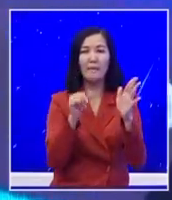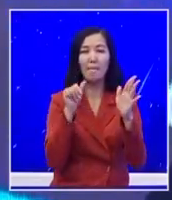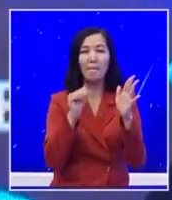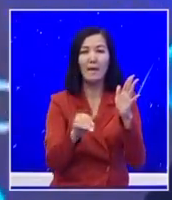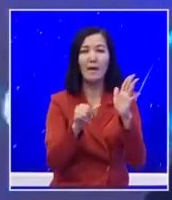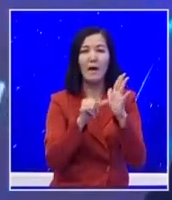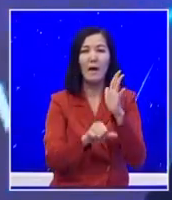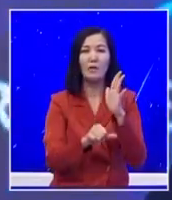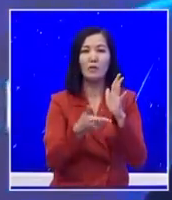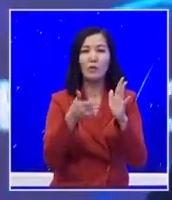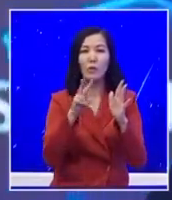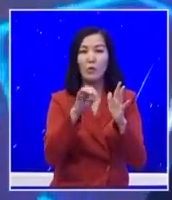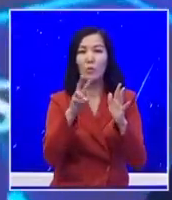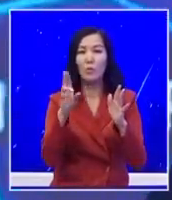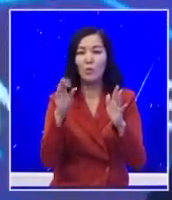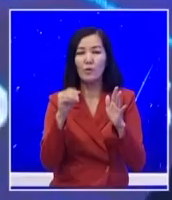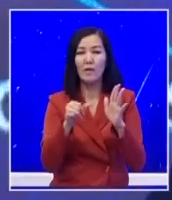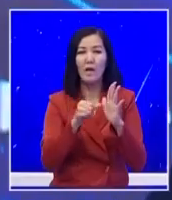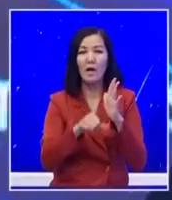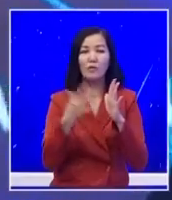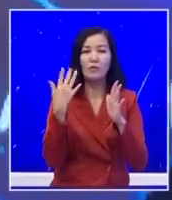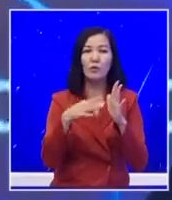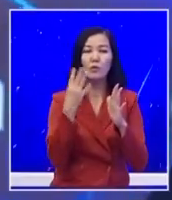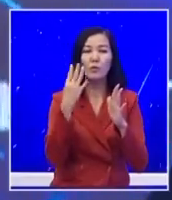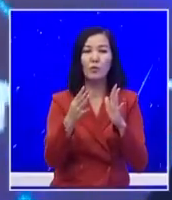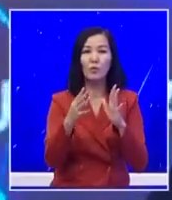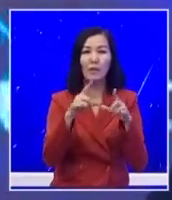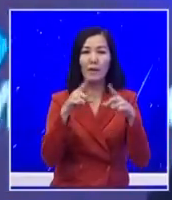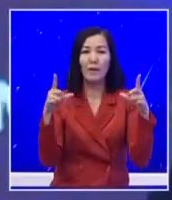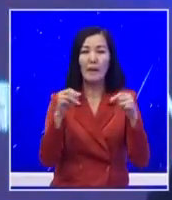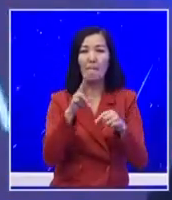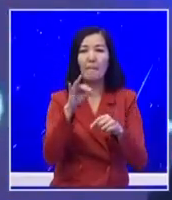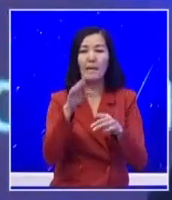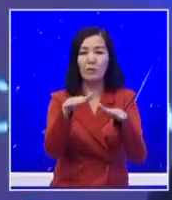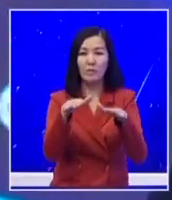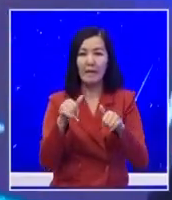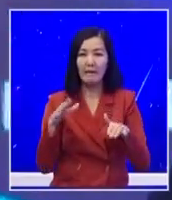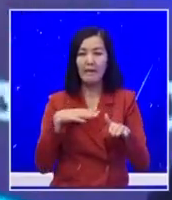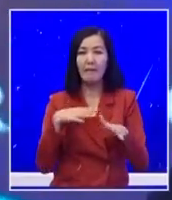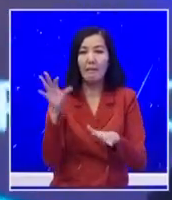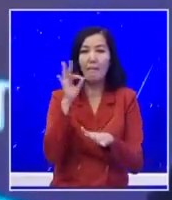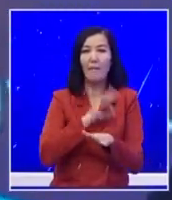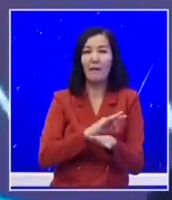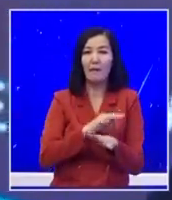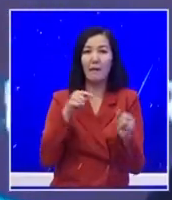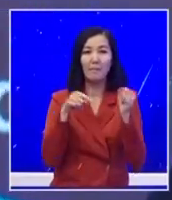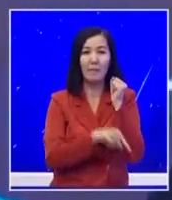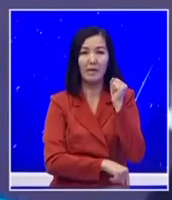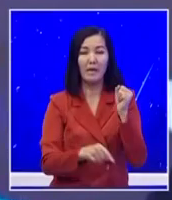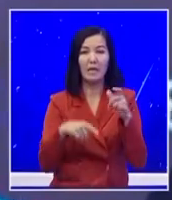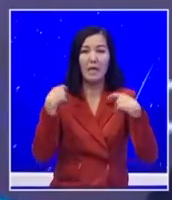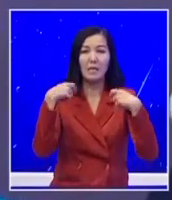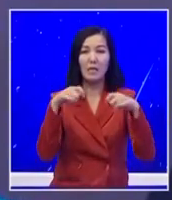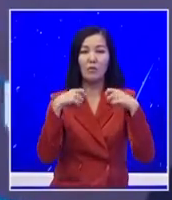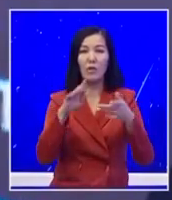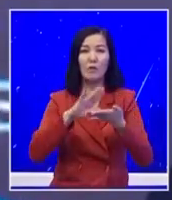қаптамадан глюкоза мен ферсинол, 654 қаптама парацетамол тәркіленді. Яғни пайда табу мақсатындағы саудалау